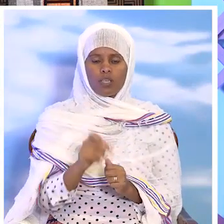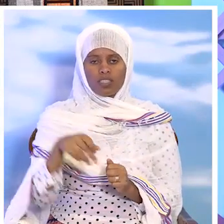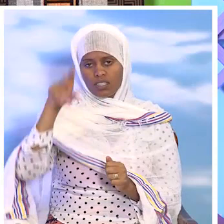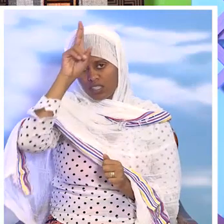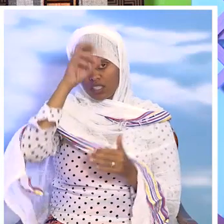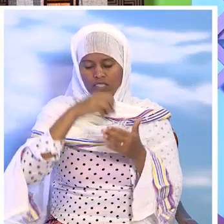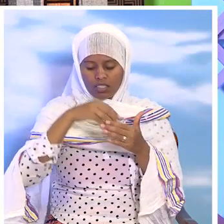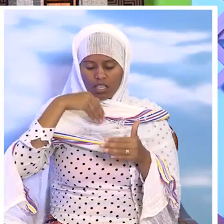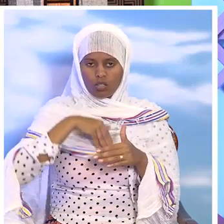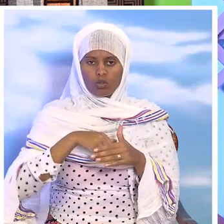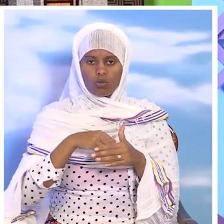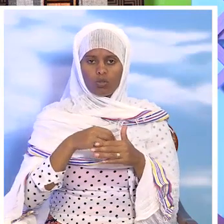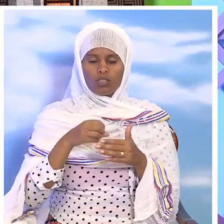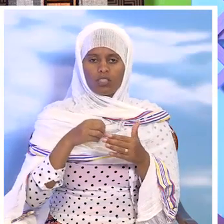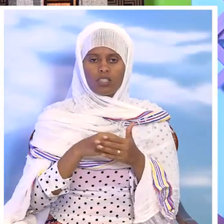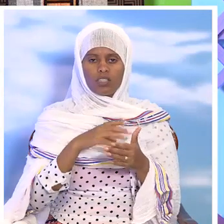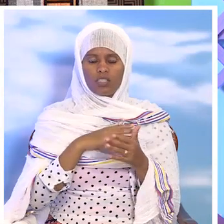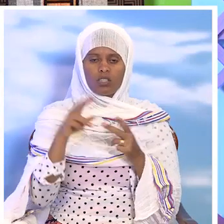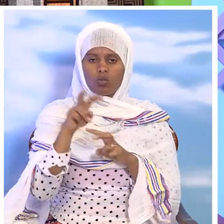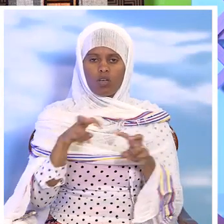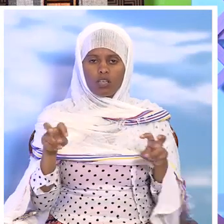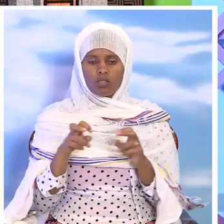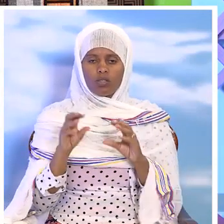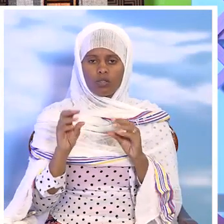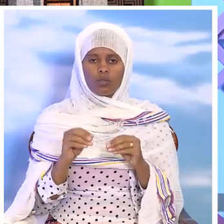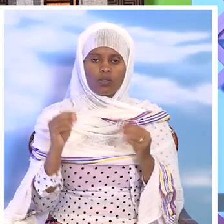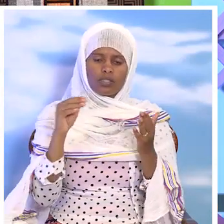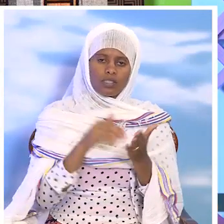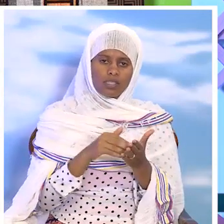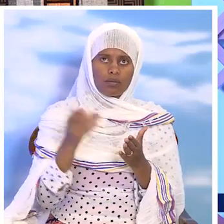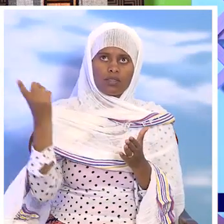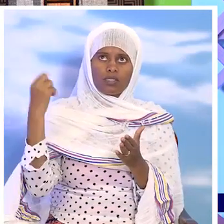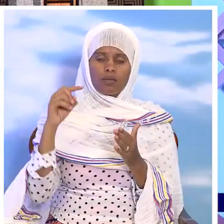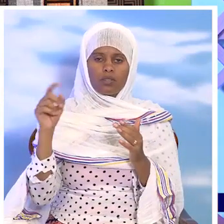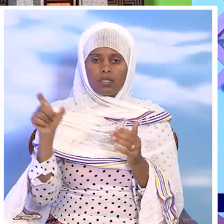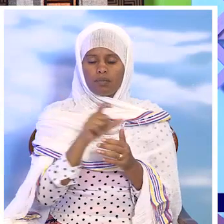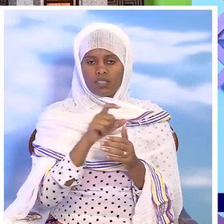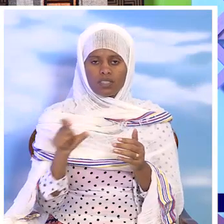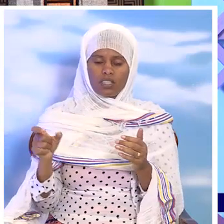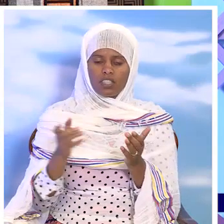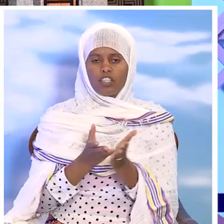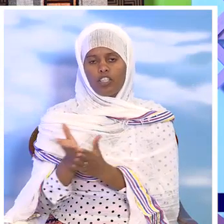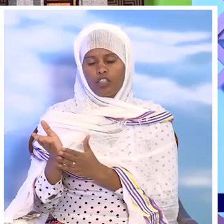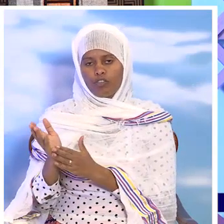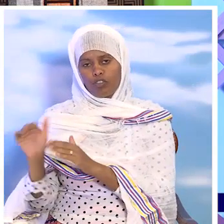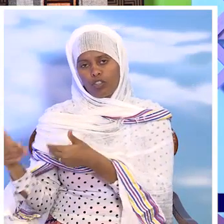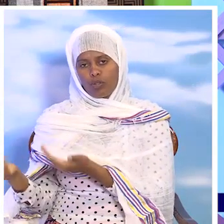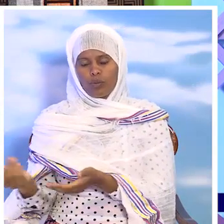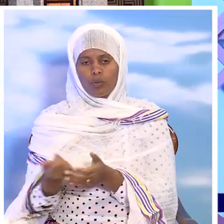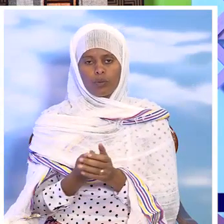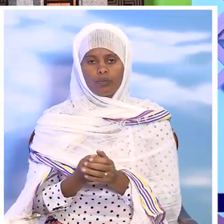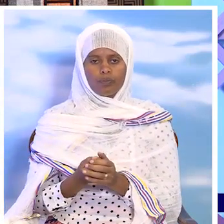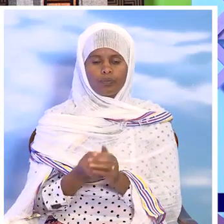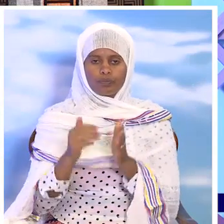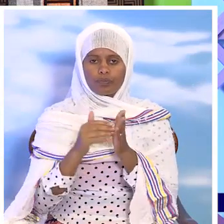ስለዝኣተዎ ሰይጣን ስለዝሓደሮ ሰይጣን ስለዝተቋፃፀሮ እዩ ክሳብ ንክርስቶስ ምስቃል ክሳብ ንክርስቶስ ኣሕሊፉ ክህብ በፂሑ ማለት